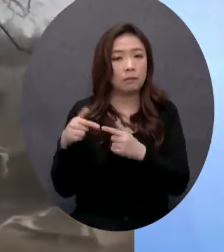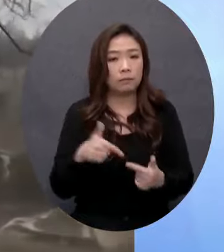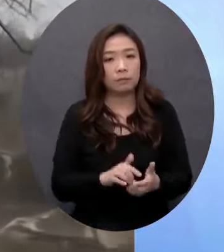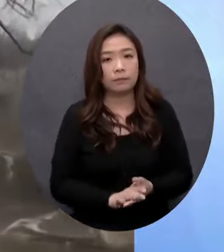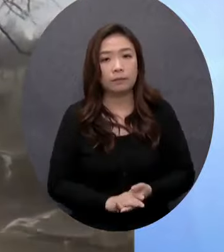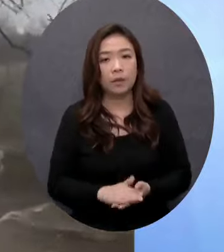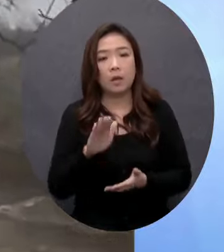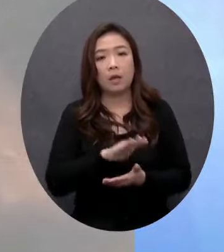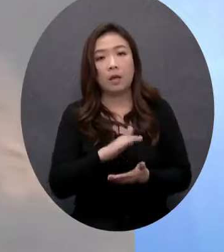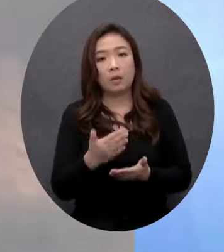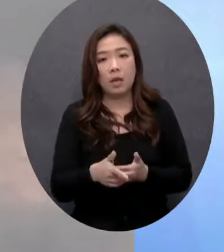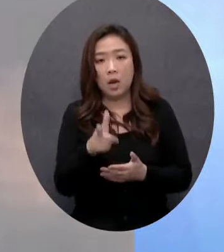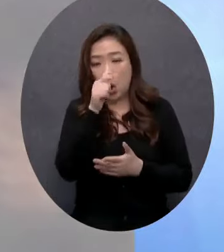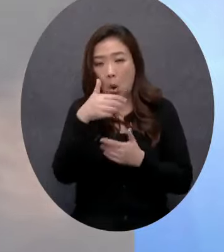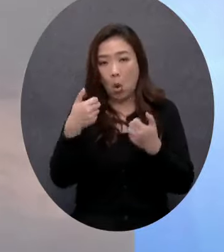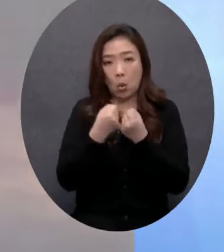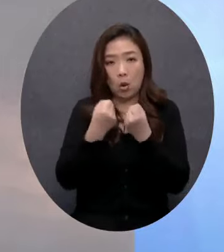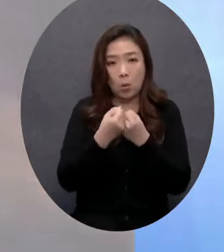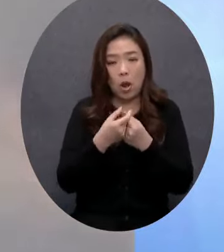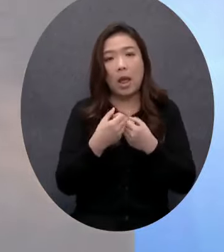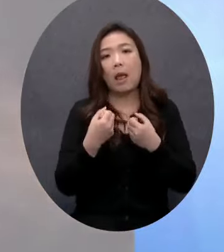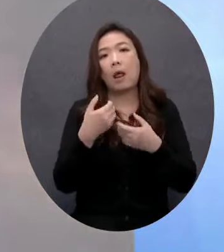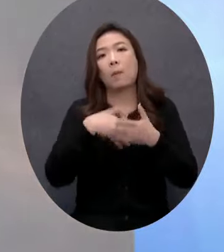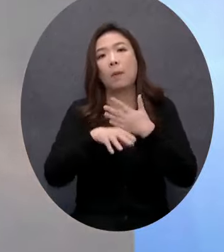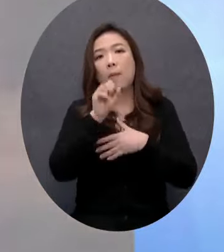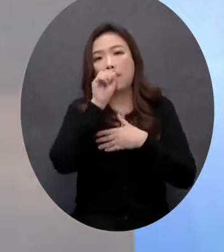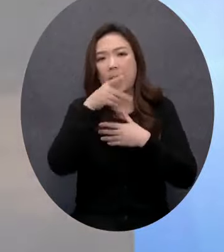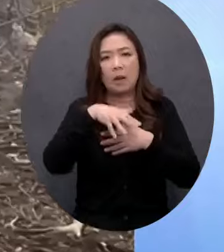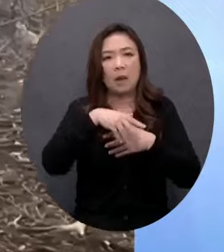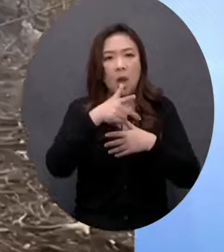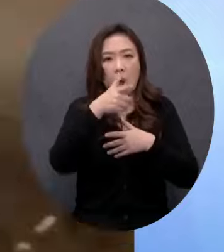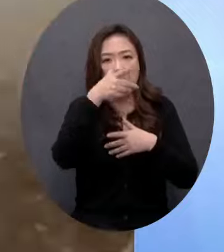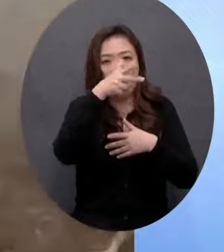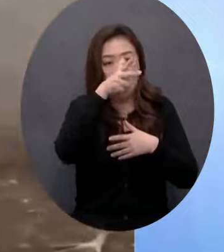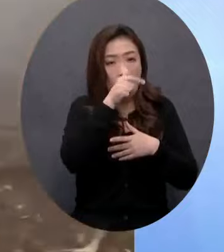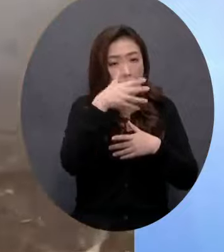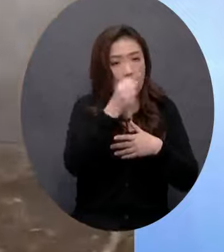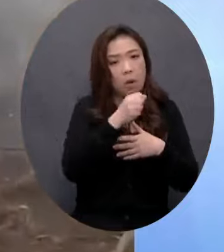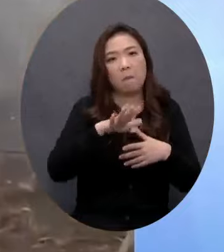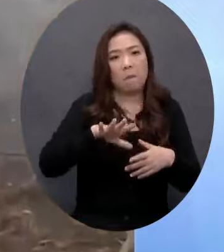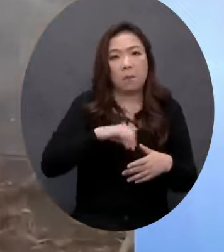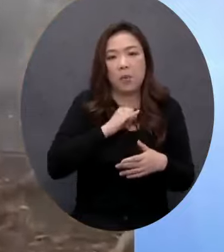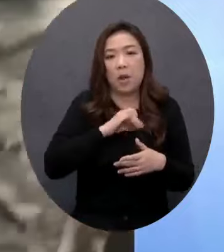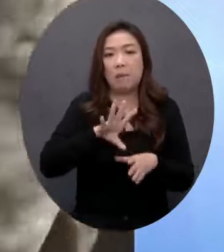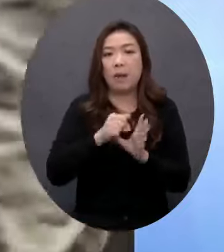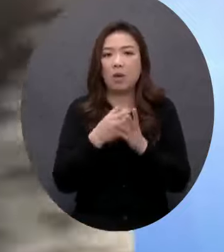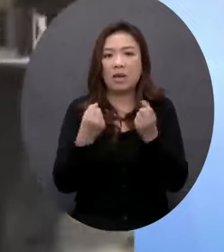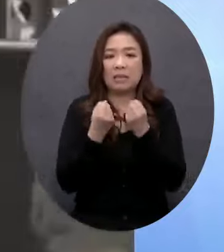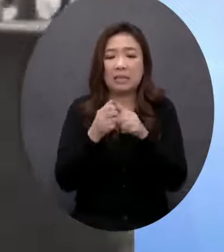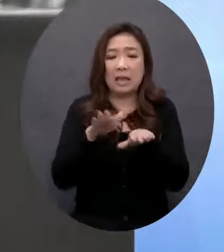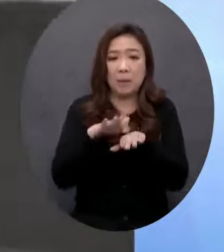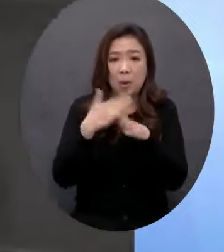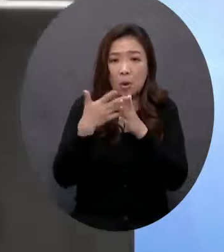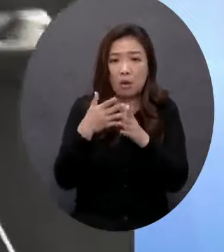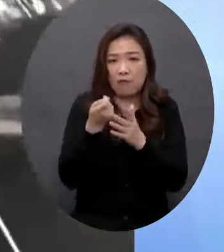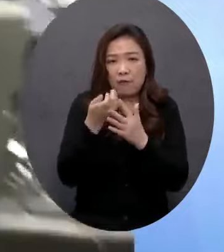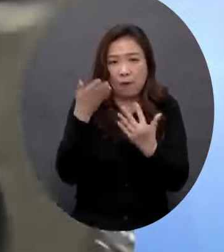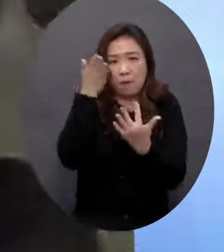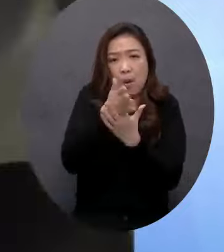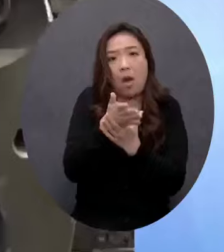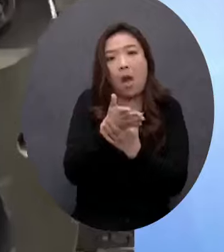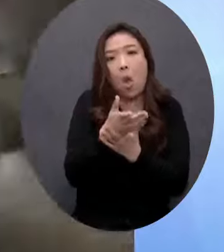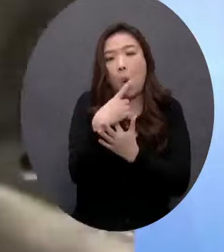不过俄军在俄乌战事的表现据报令普京不满，包括未能够在战事初期快速攻下乌克兰首都基